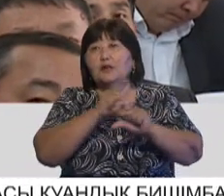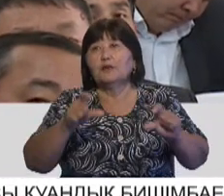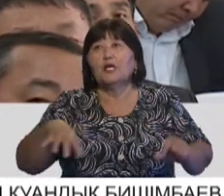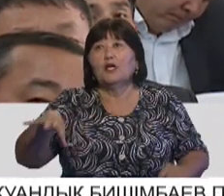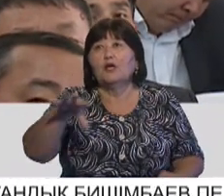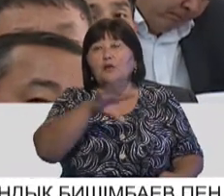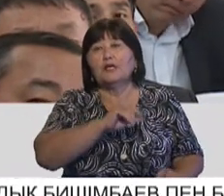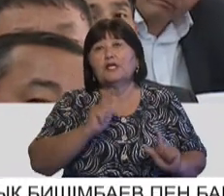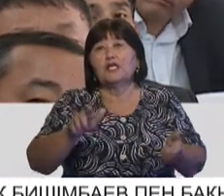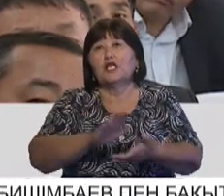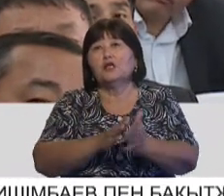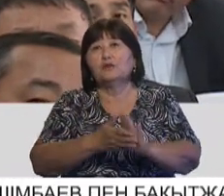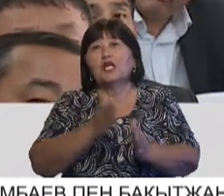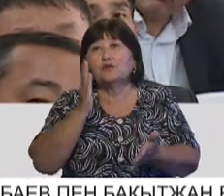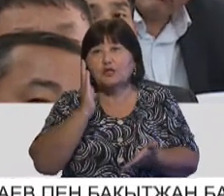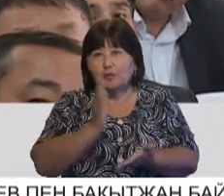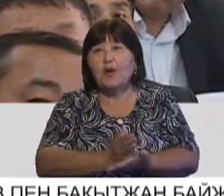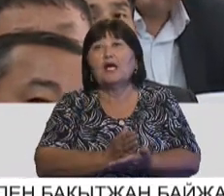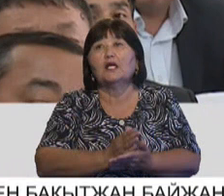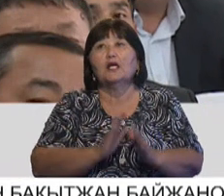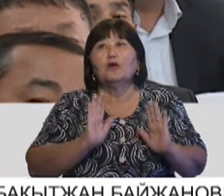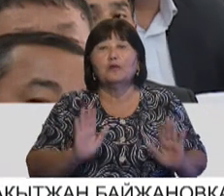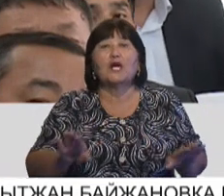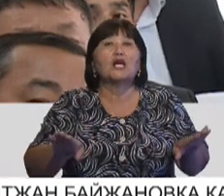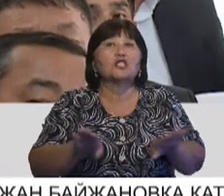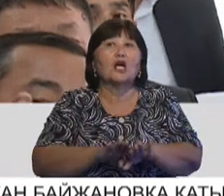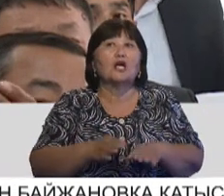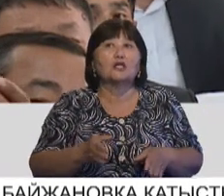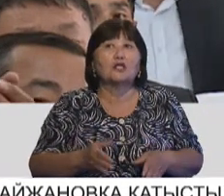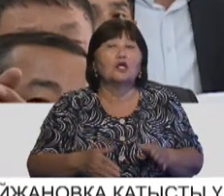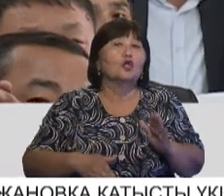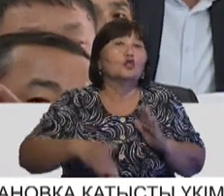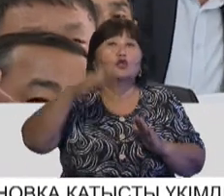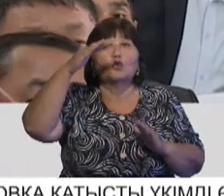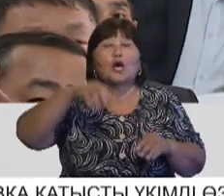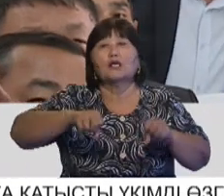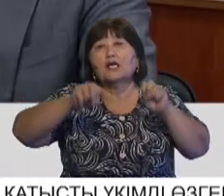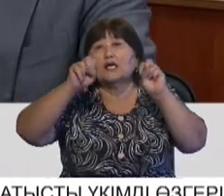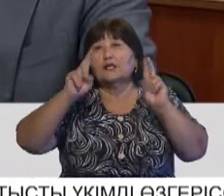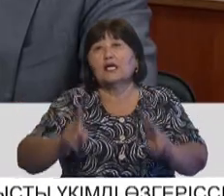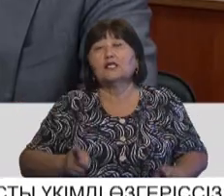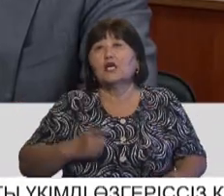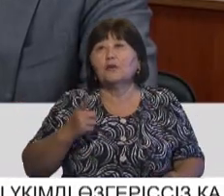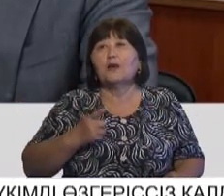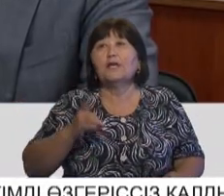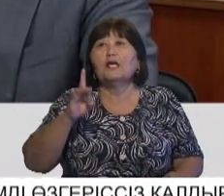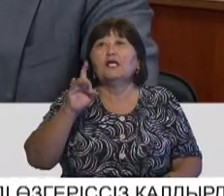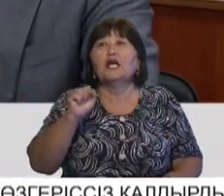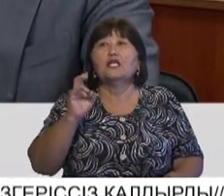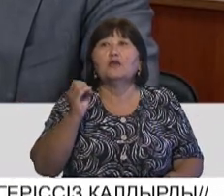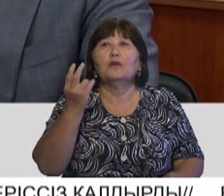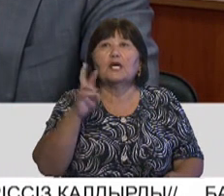бәріміздің келісім шартымыз бар, бірақ жаңағыдай жоғарғы дәрежелі маманды реанимациялық